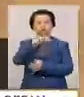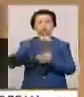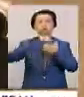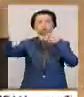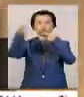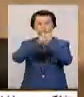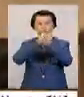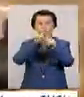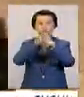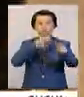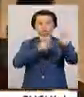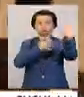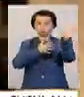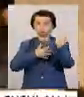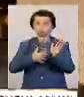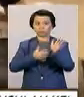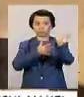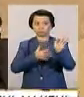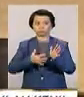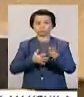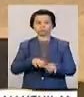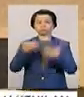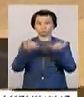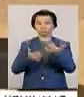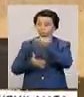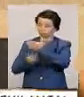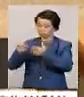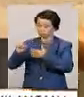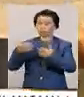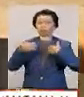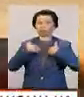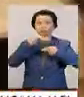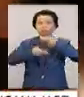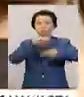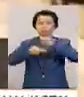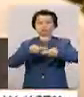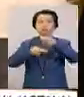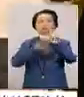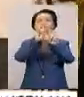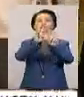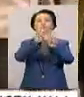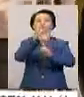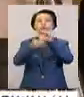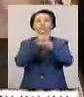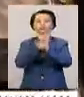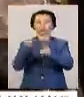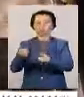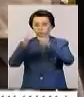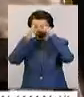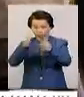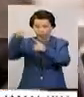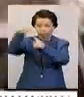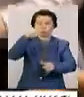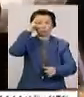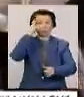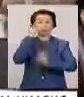sejurus tiba di Buenos Aires, Argentina. Kini Jin Wei berada di ranking 27 dunia dan memberi fokus kepada kejohanan